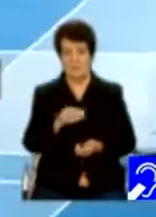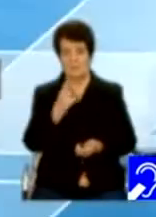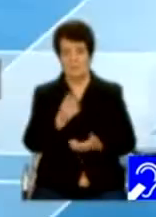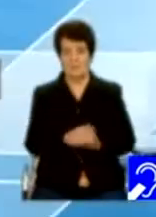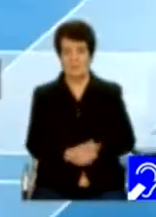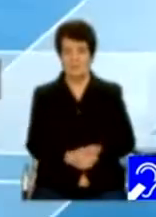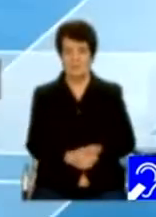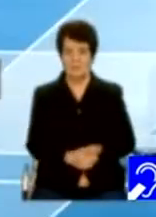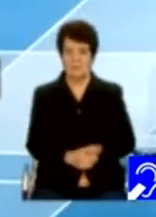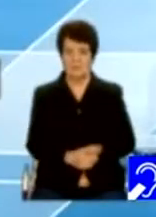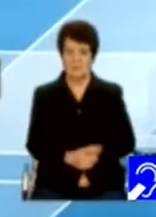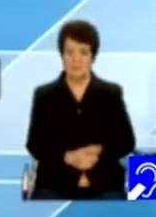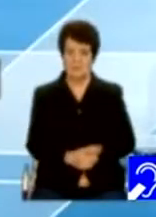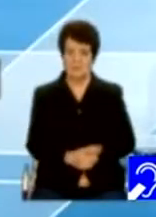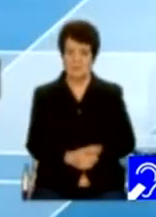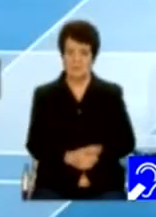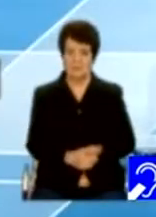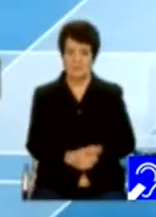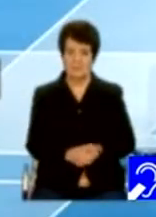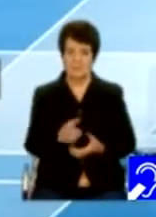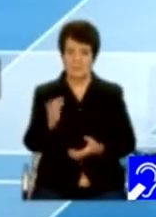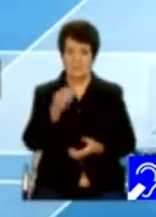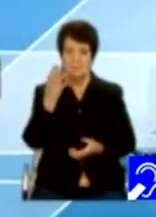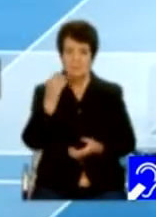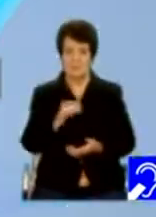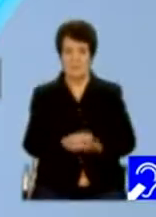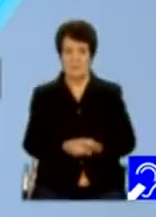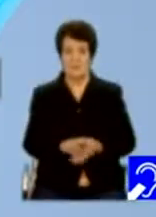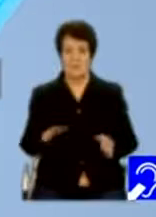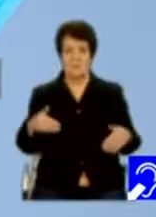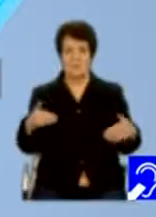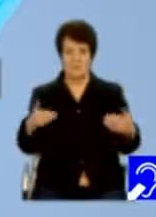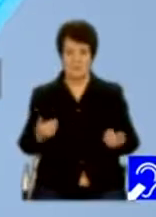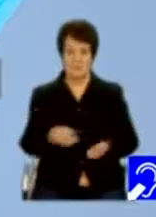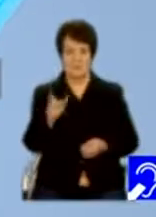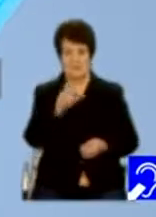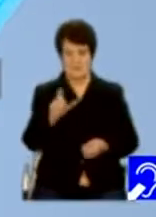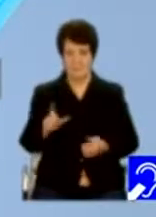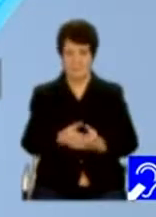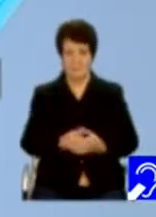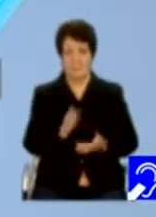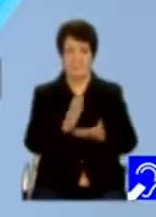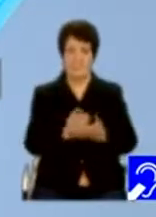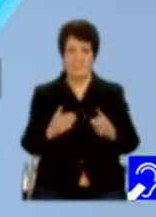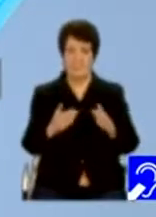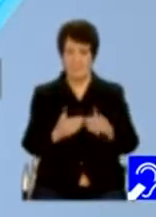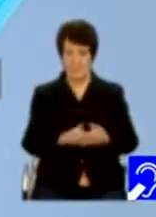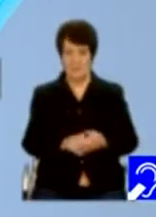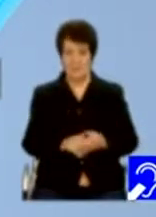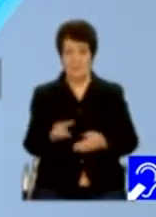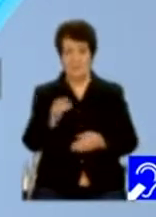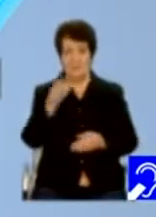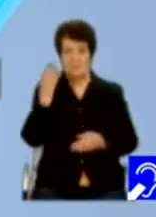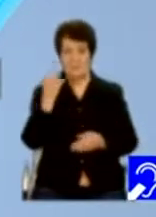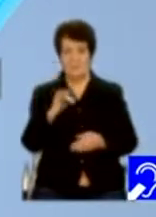un loc în Parlamentul Republicii Moldova. Bună seara, stimați cetățeni, cei care sunteți acasă aici în